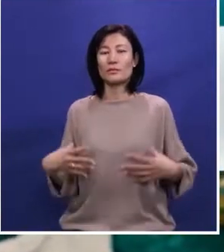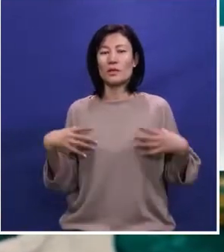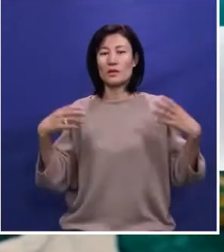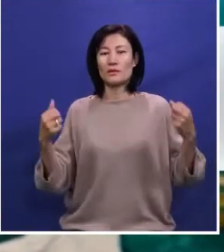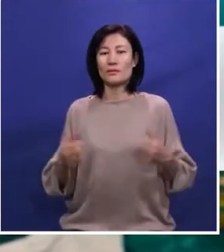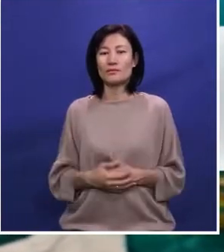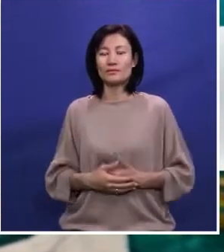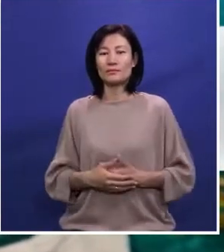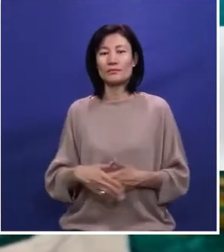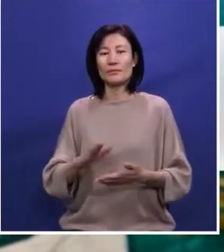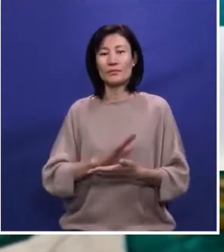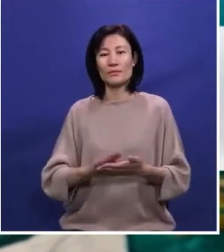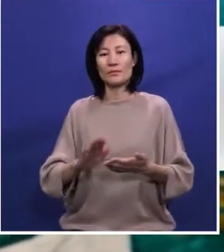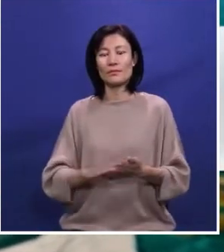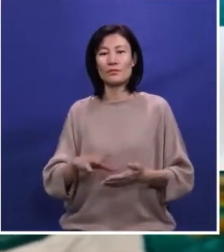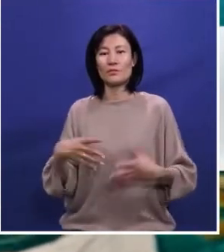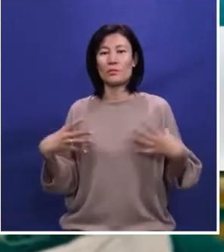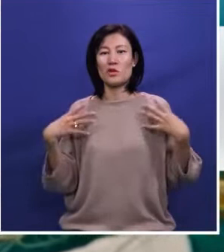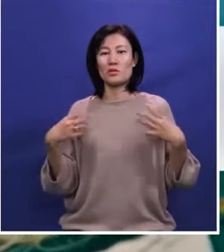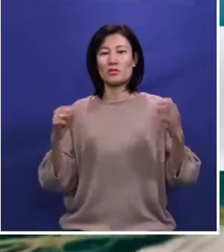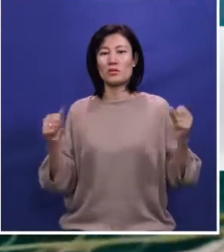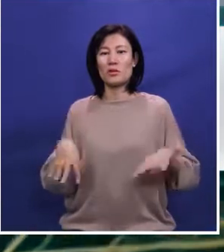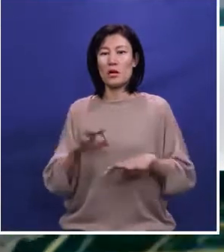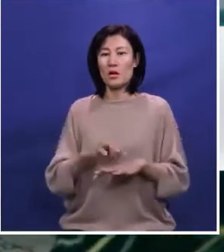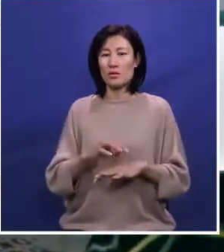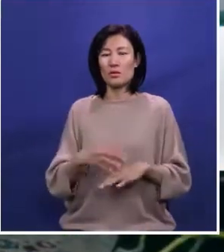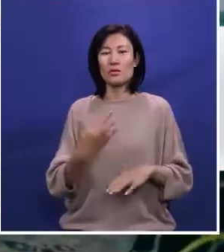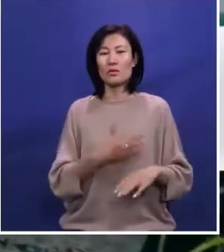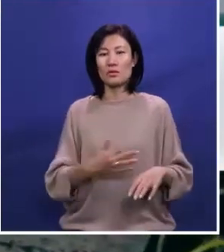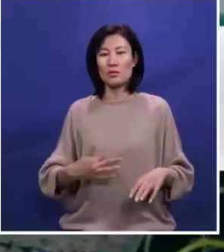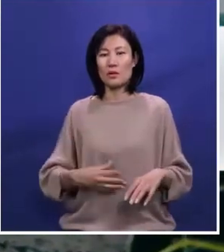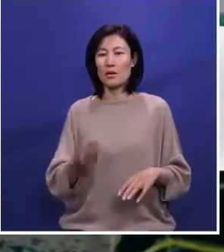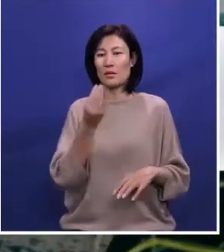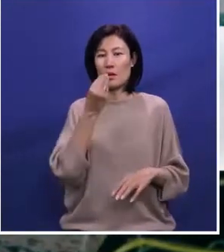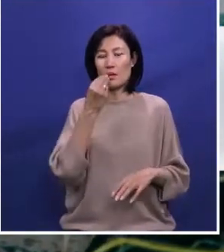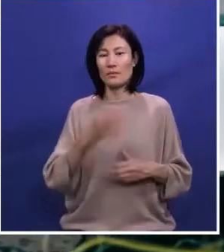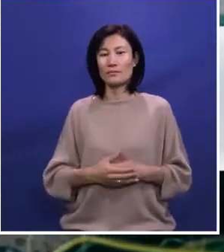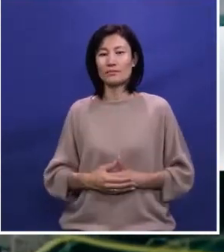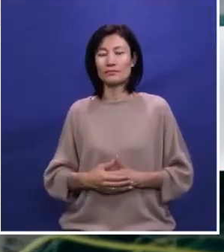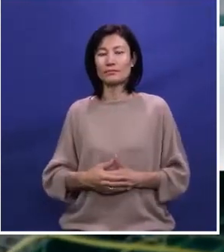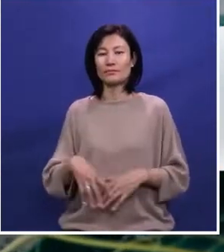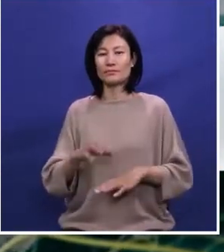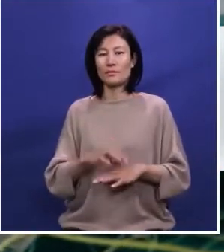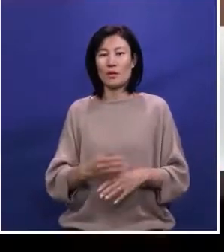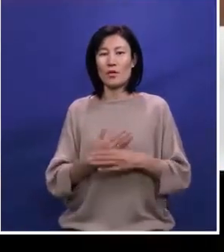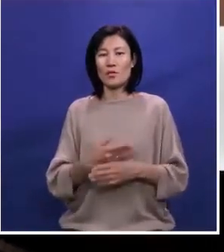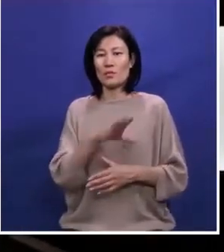жерден. Құлантаза айығып кеткен кісілер бар. Ішкі құрылысқа, тамаққа, сақыр бар адамдар өте пайдалы. Күш